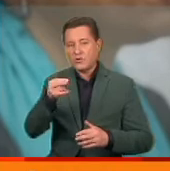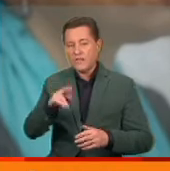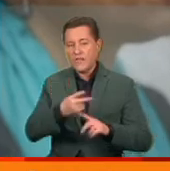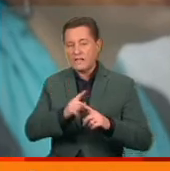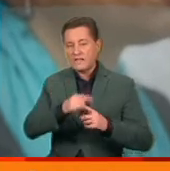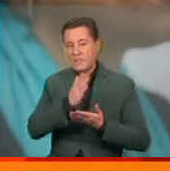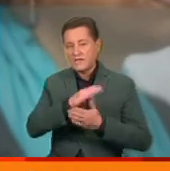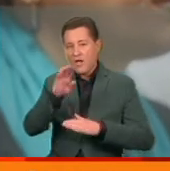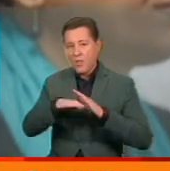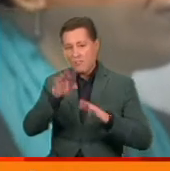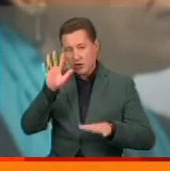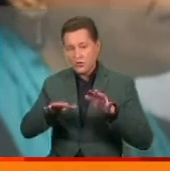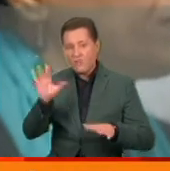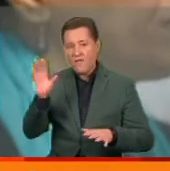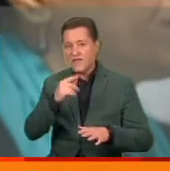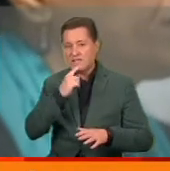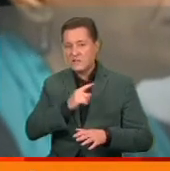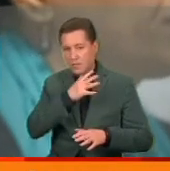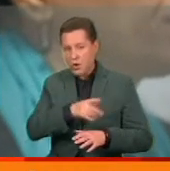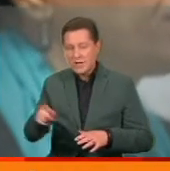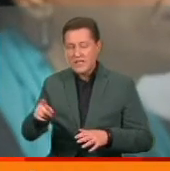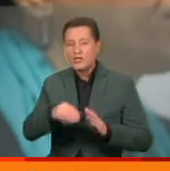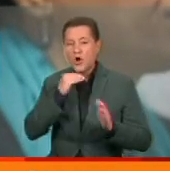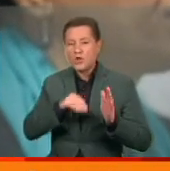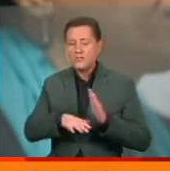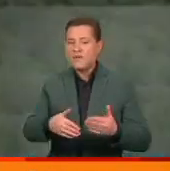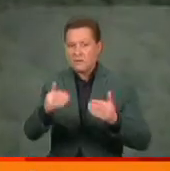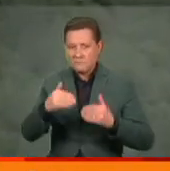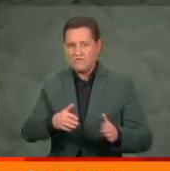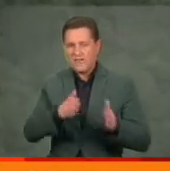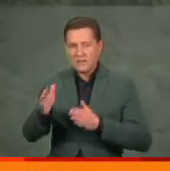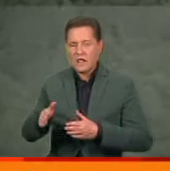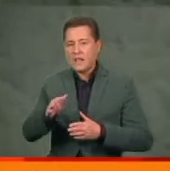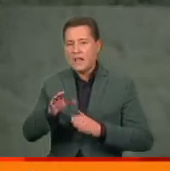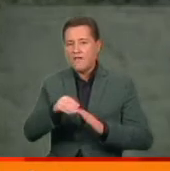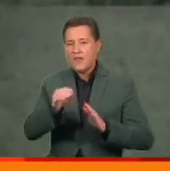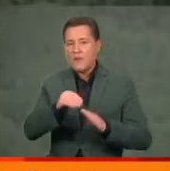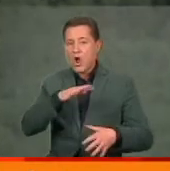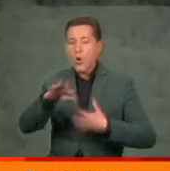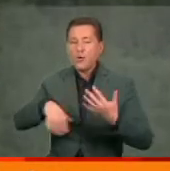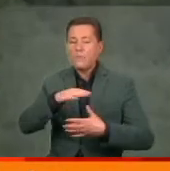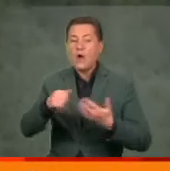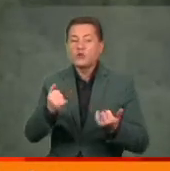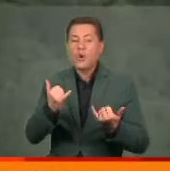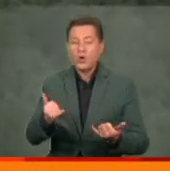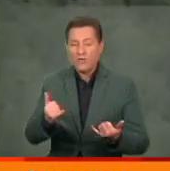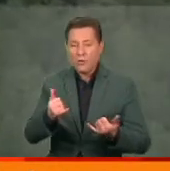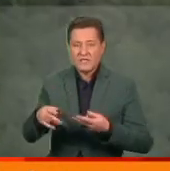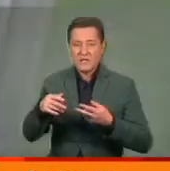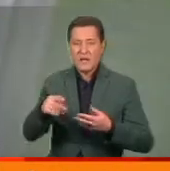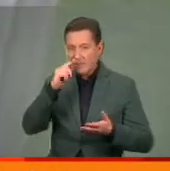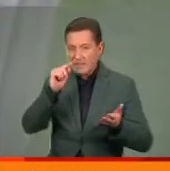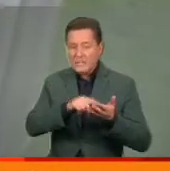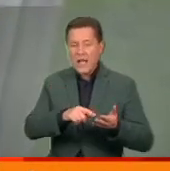під сумнів увесь процес голосування. Ми вирішили відкласти вибори. Ураган Меттью ось-ось дістанеться південного